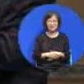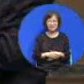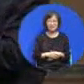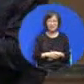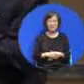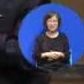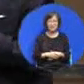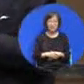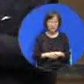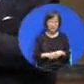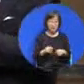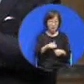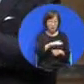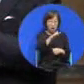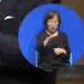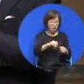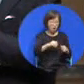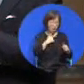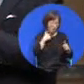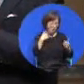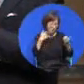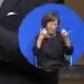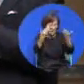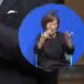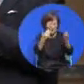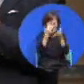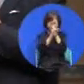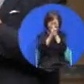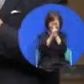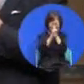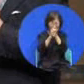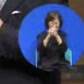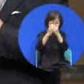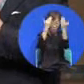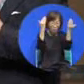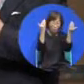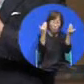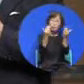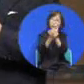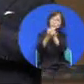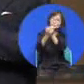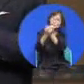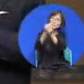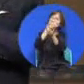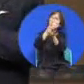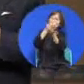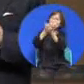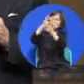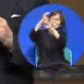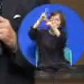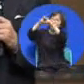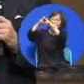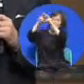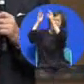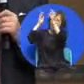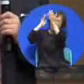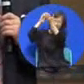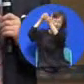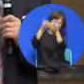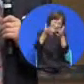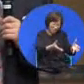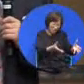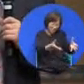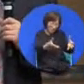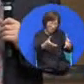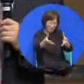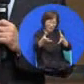다 담겨요. Because all of that will be contained in the throne. 이걸 본 사도 요한이 정말 힘이 생긴 겁니다. 아,